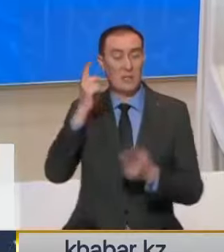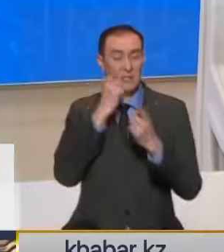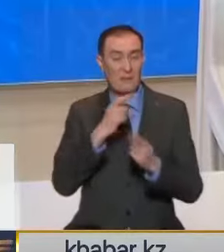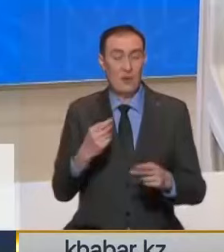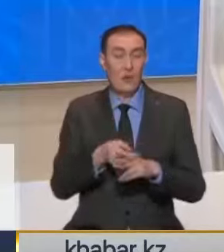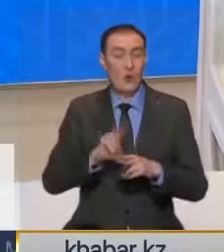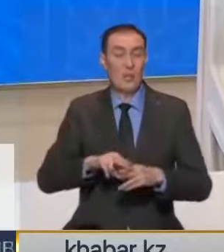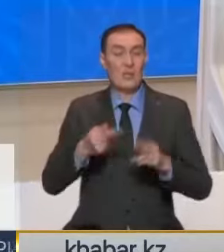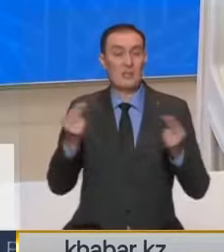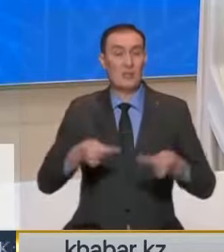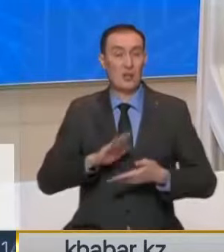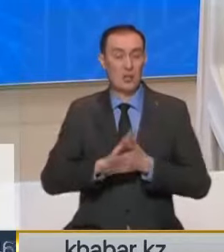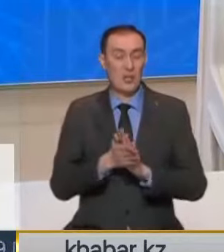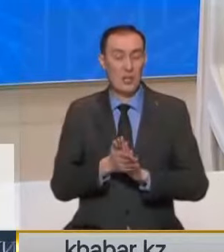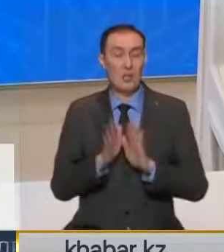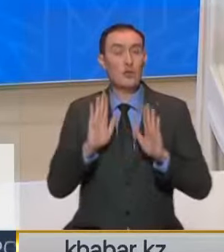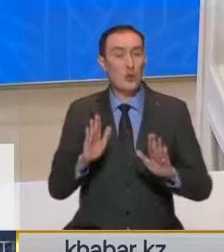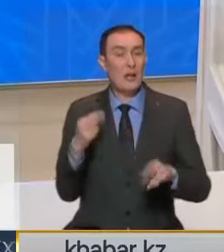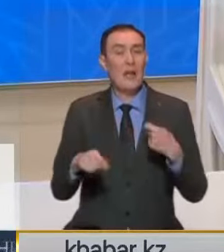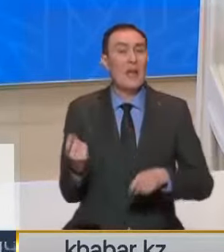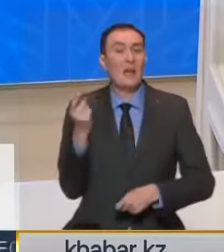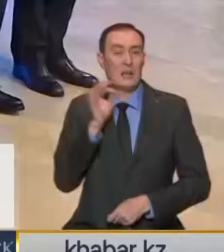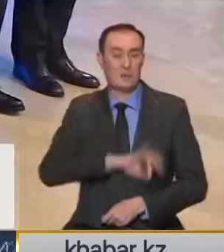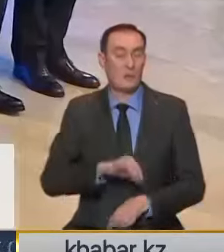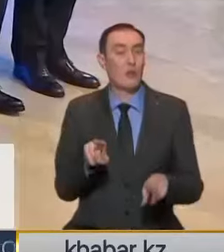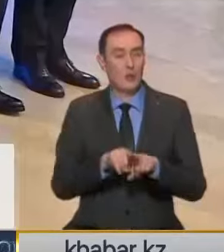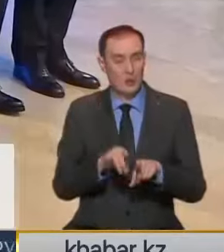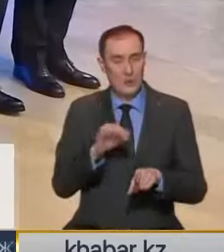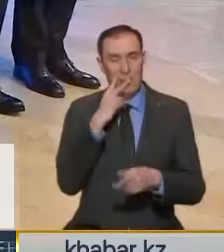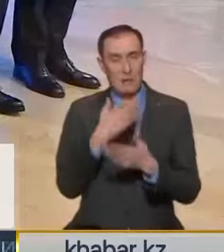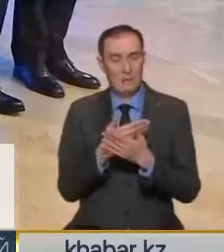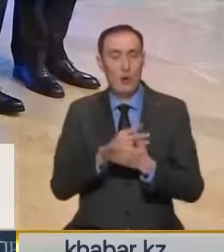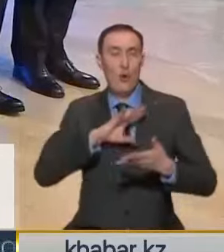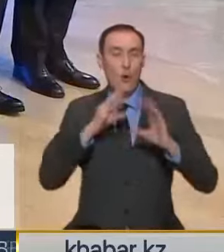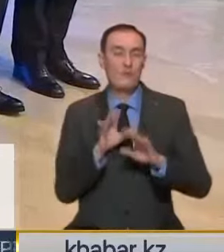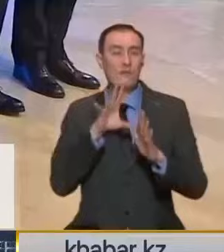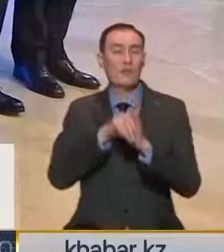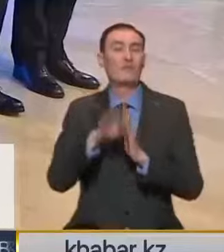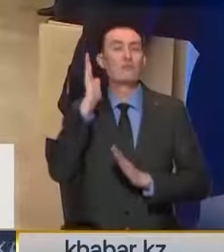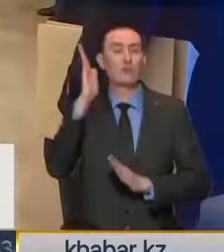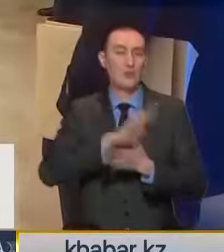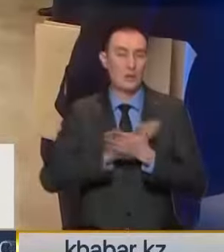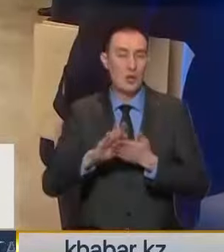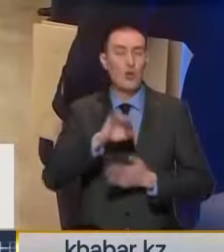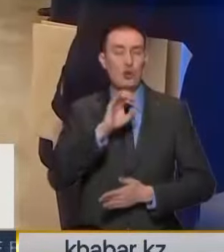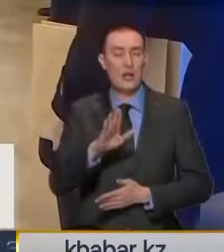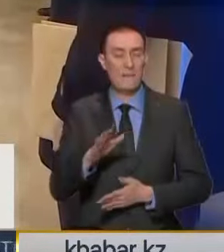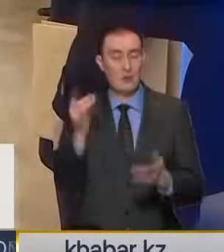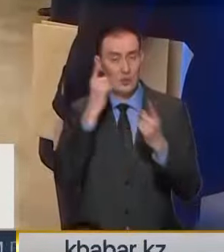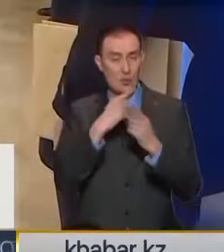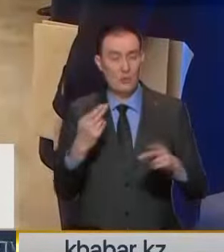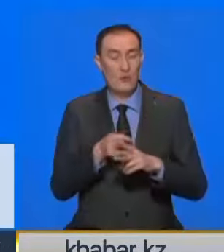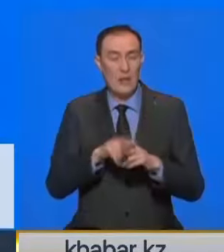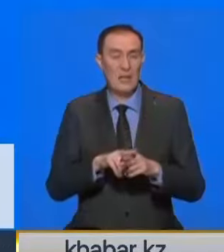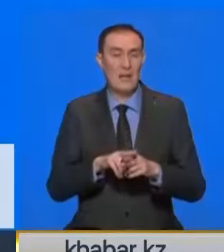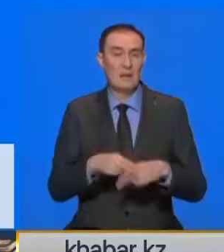что данное соглашение не только преследует экономическую цель, но и олицетворяет общий вклад в будущее. Касым-Жомарт Токаев подчеркнул, что